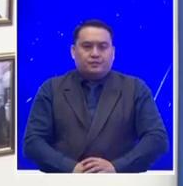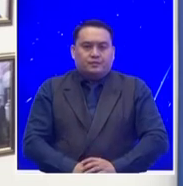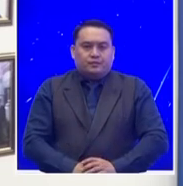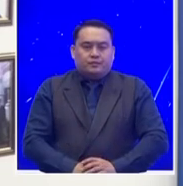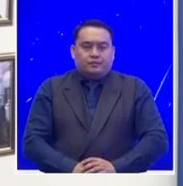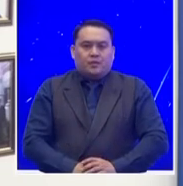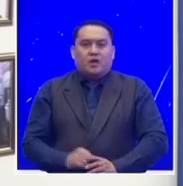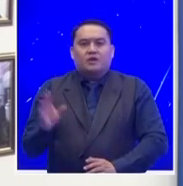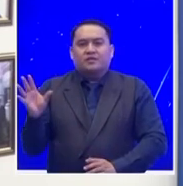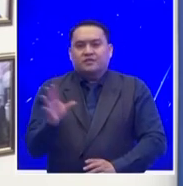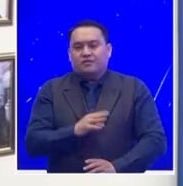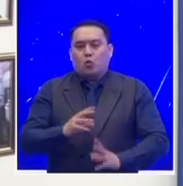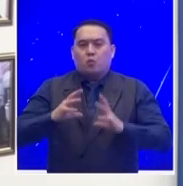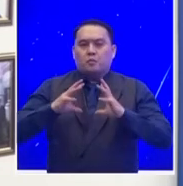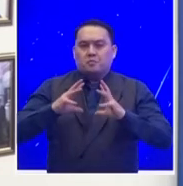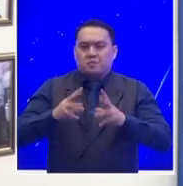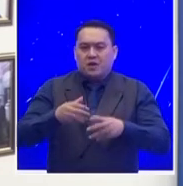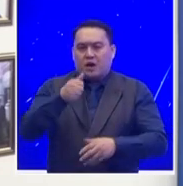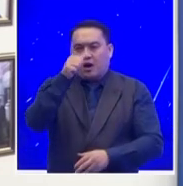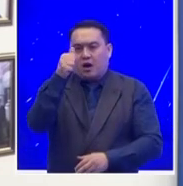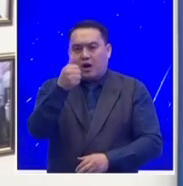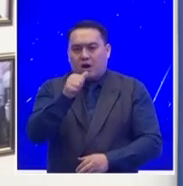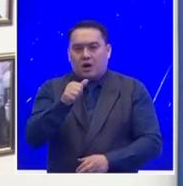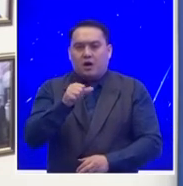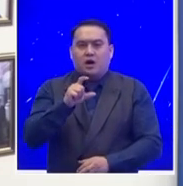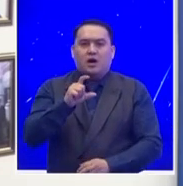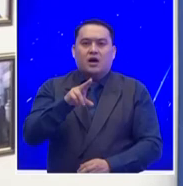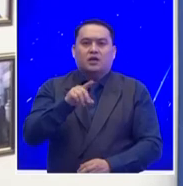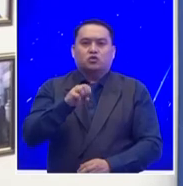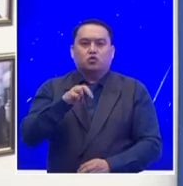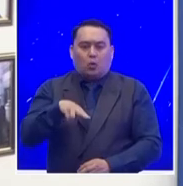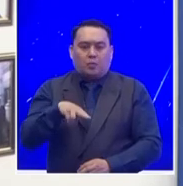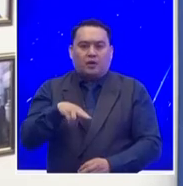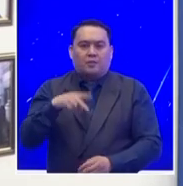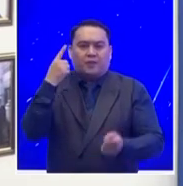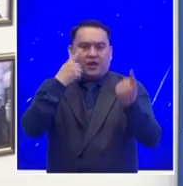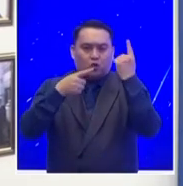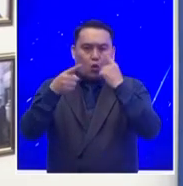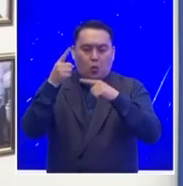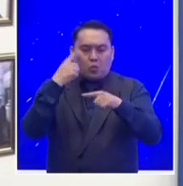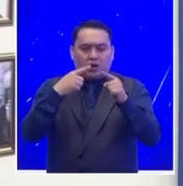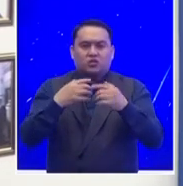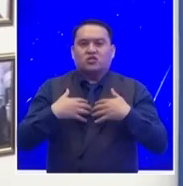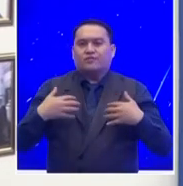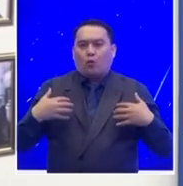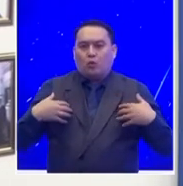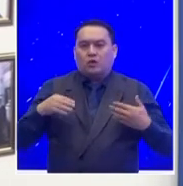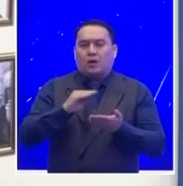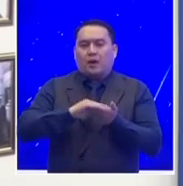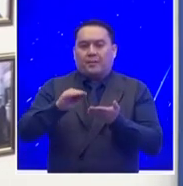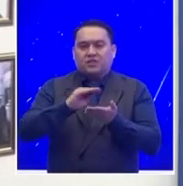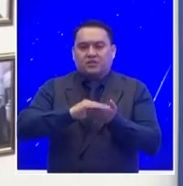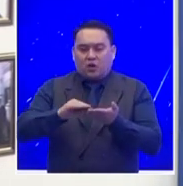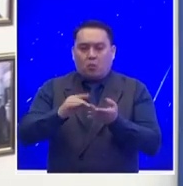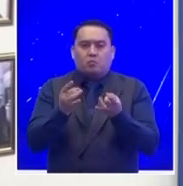Во всем мире принято считать древнегреческого поэта Эзопа отцом-баснописцем. Именно он придумал этот жанр. Но тогда это